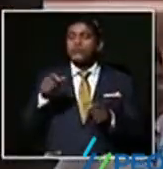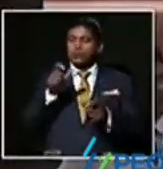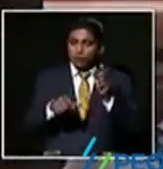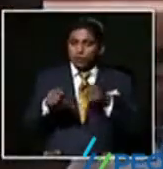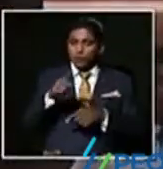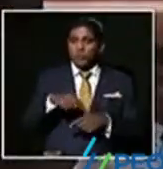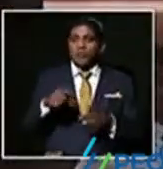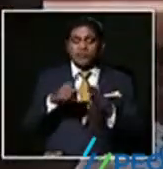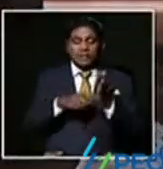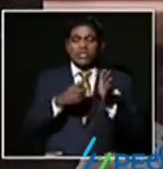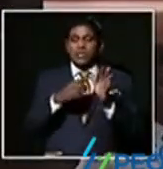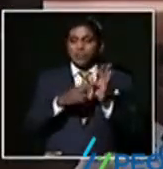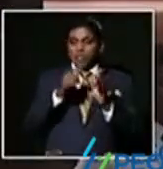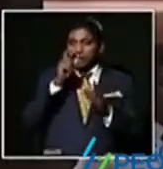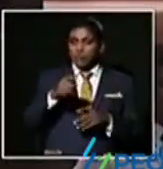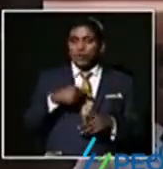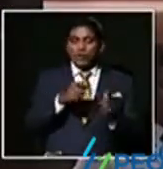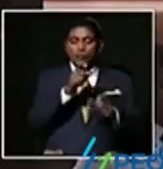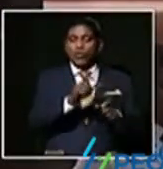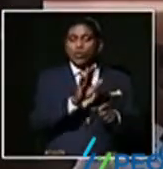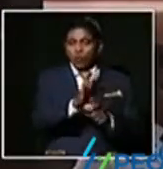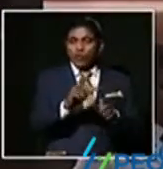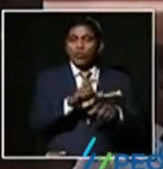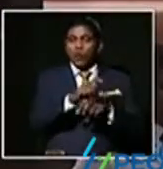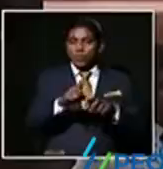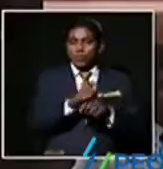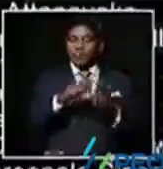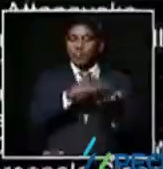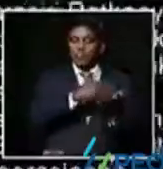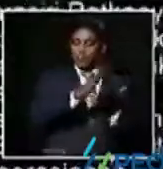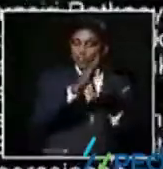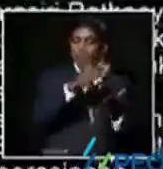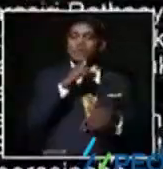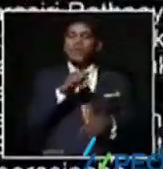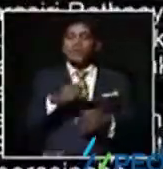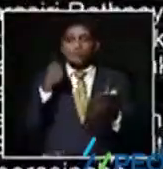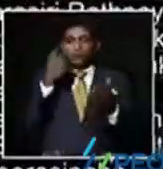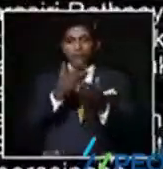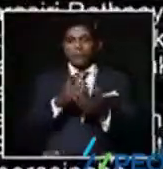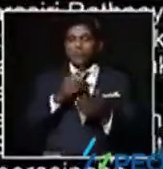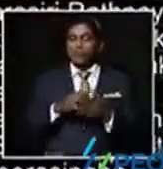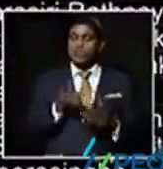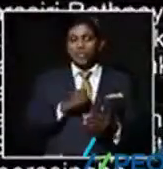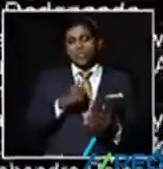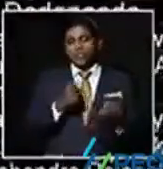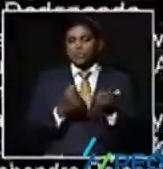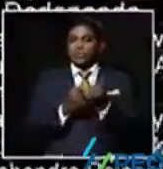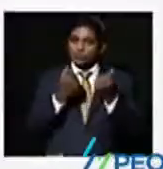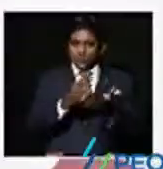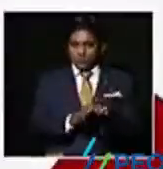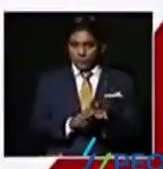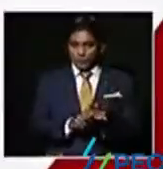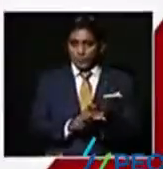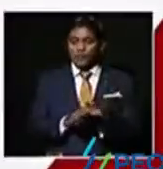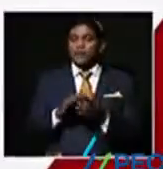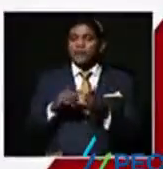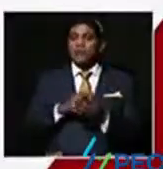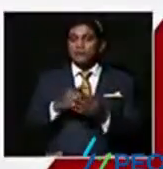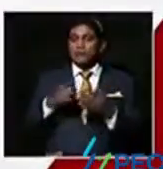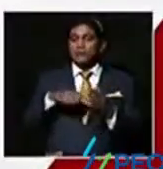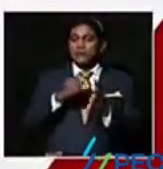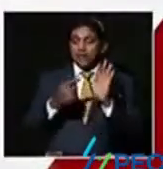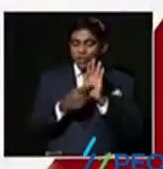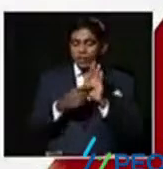ජනක රත්නායක මහතා මහජන උපයෝගිතා කොමිසමෙන් ඉවත් කරන යෝජනාවට පක්ෂව ඡන්දය ප්‍රකාශ කළා. ශ්‍රී ලංකා නිදහස් පක්ෂයේ